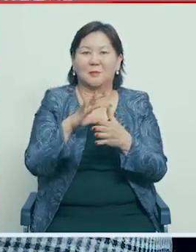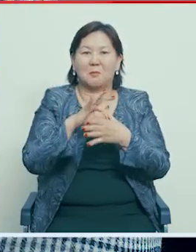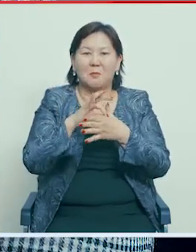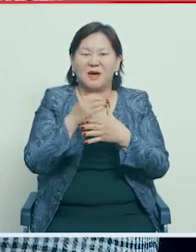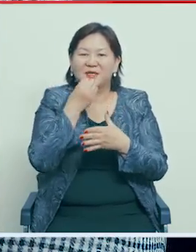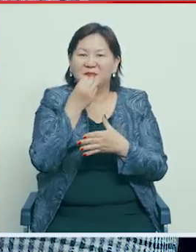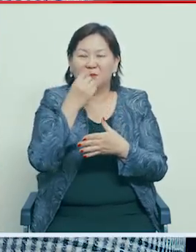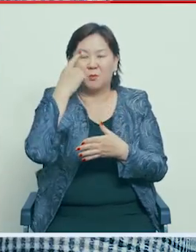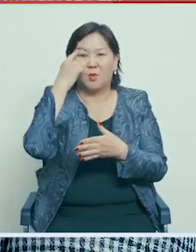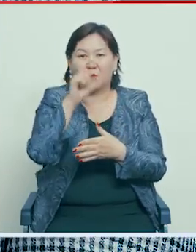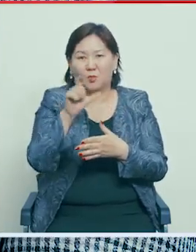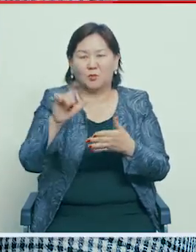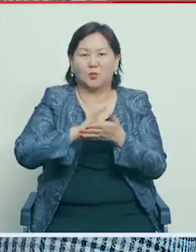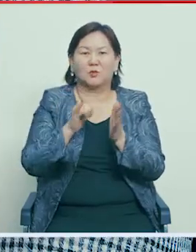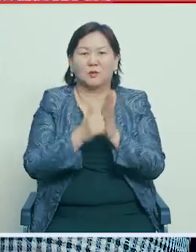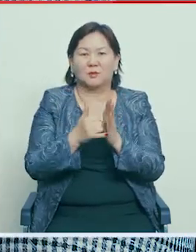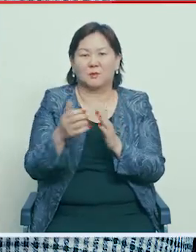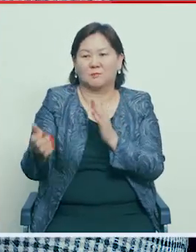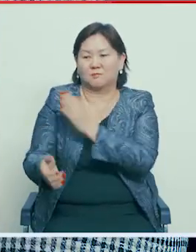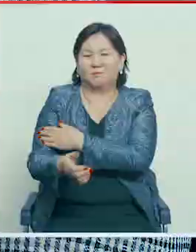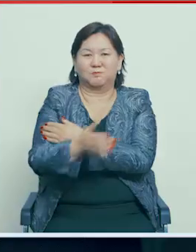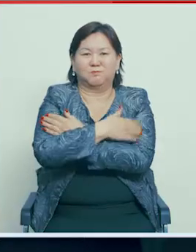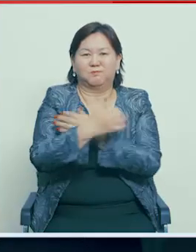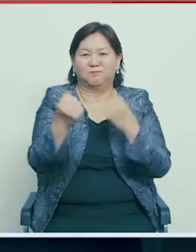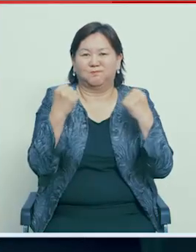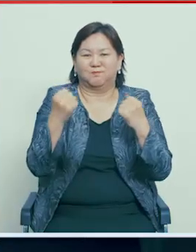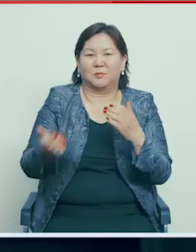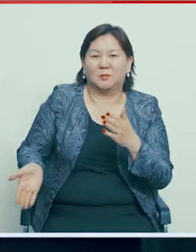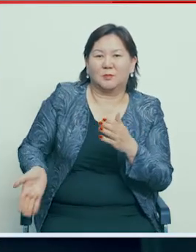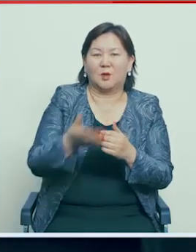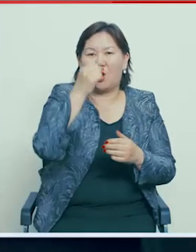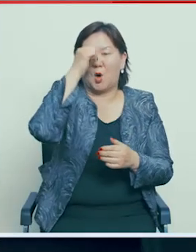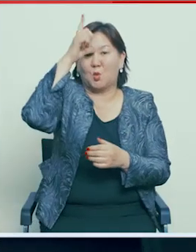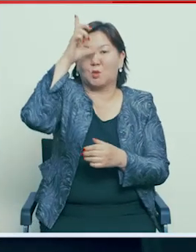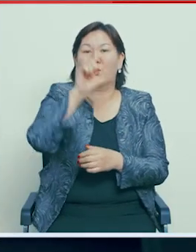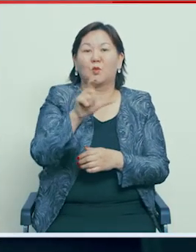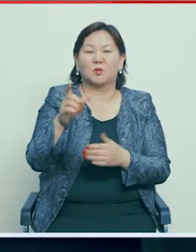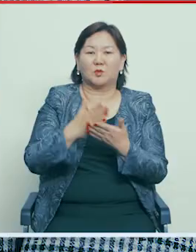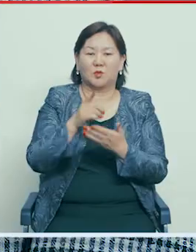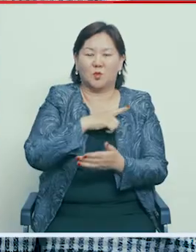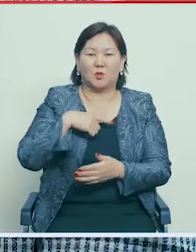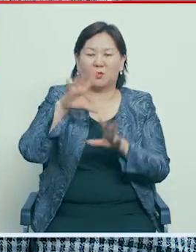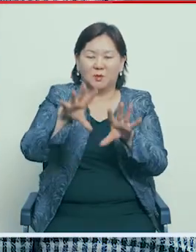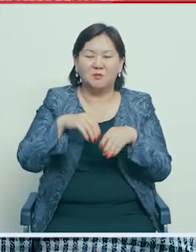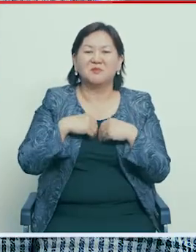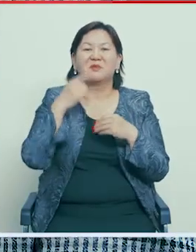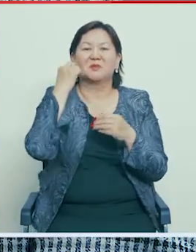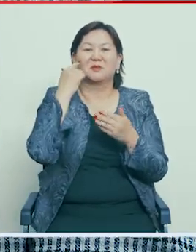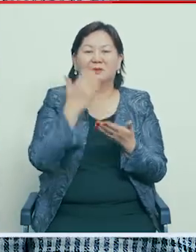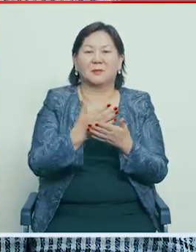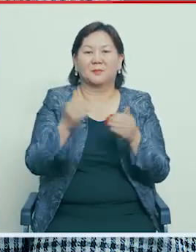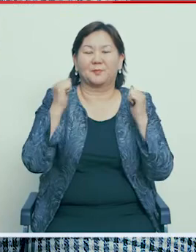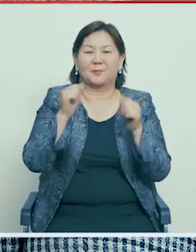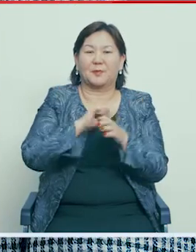иддэг монголчууд гэдэг утгаараа ч юм уу айгүй бяд чадал цайтай айгүй оюунлаг хүмүүс юм байна гэдгийг би тэнд өөрийн биеэр мэдэрсэн. Тэгээ бид хоёр энд ямар ч тийм